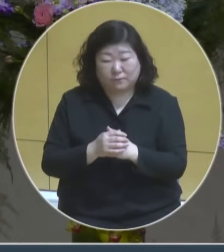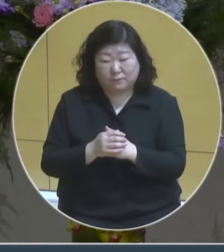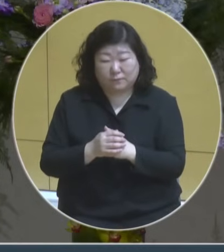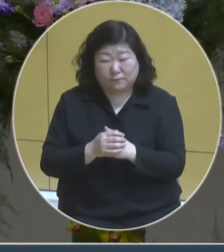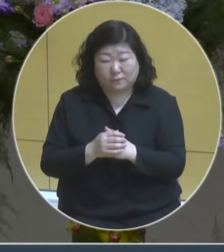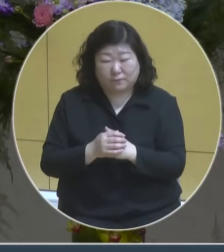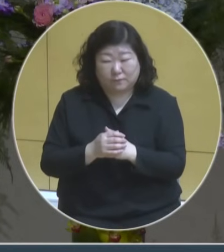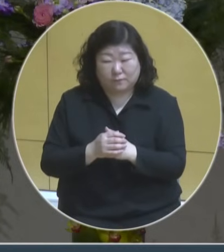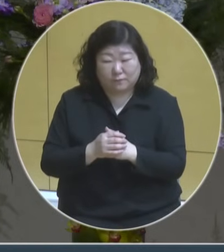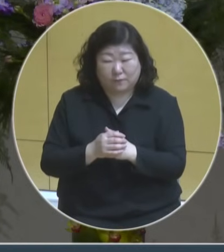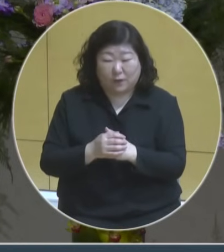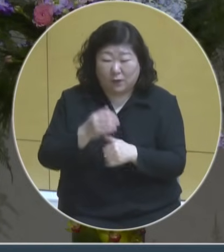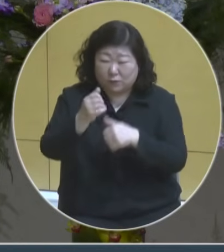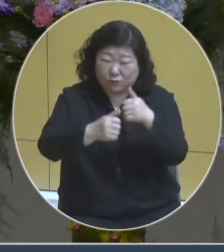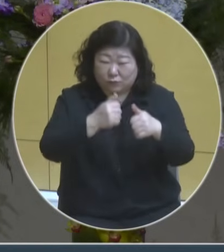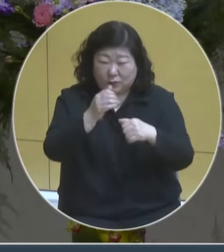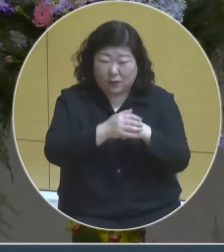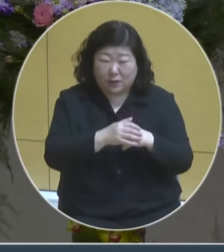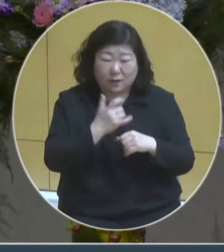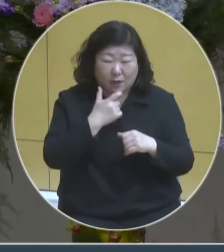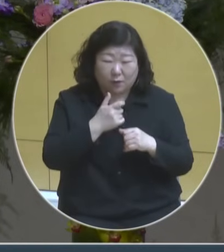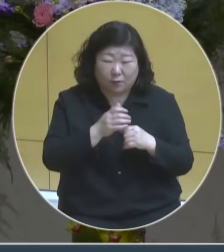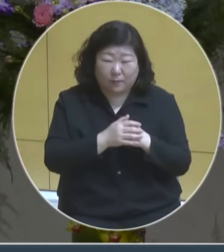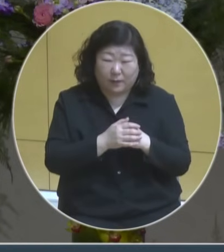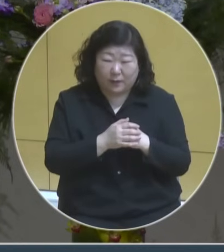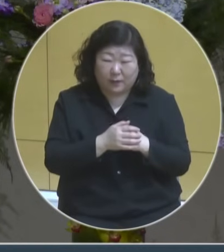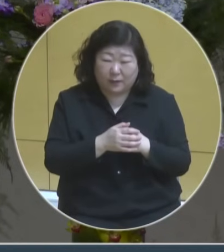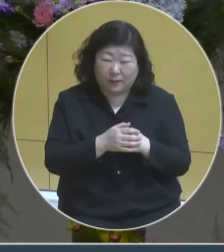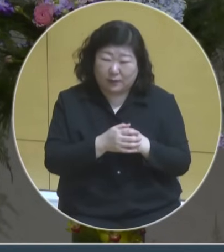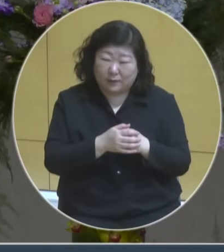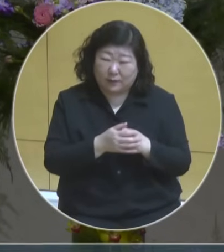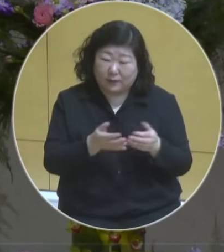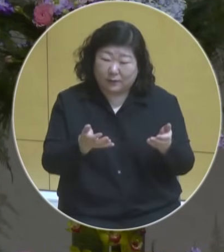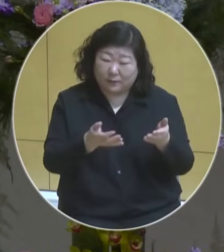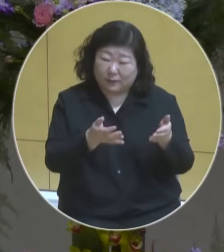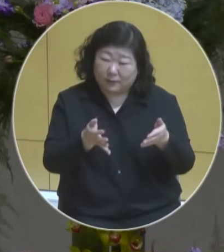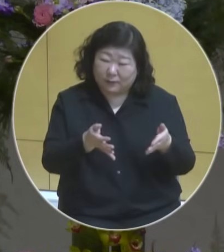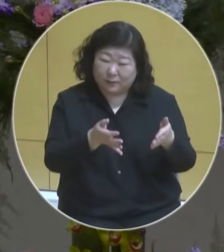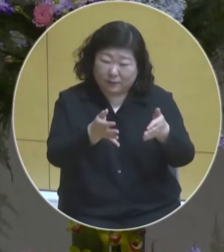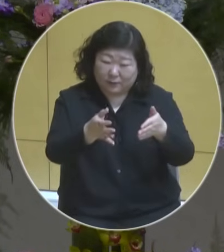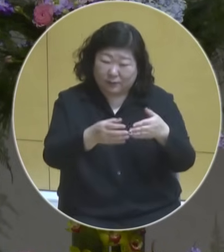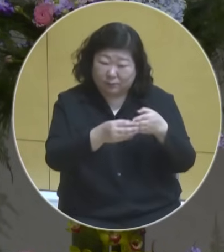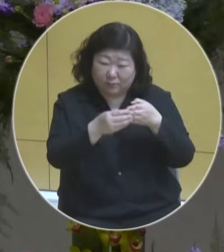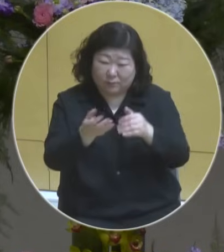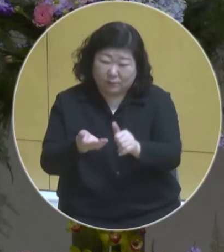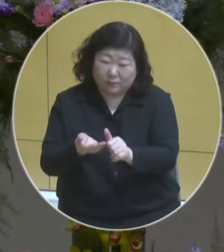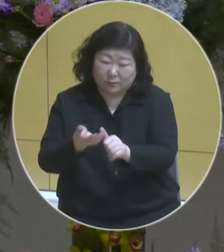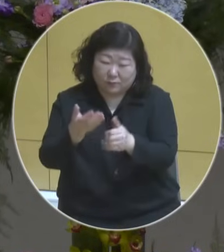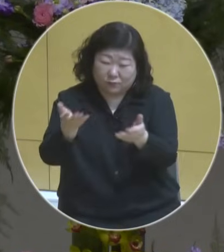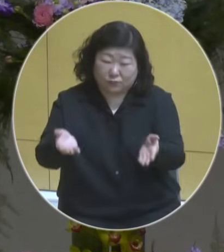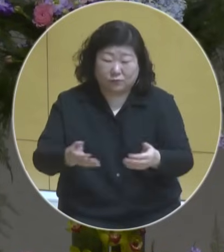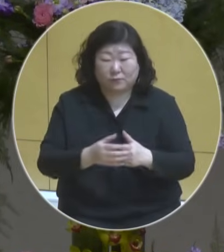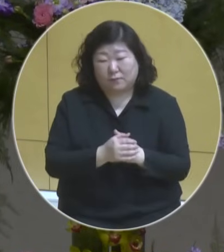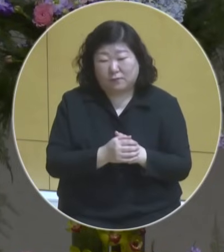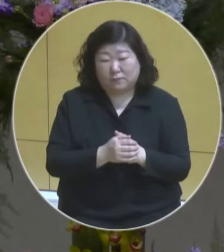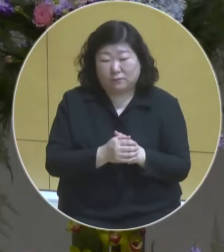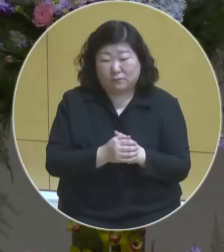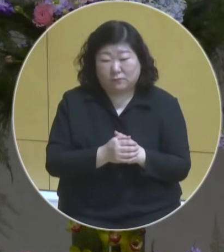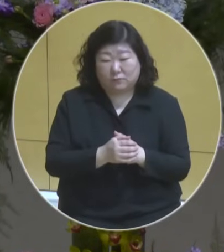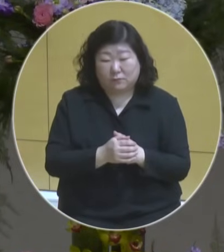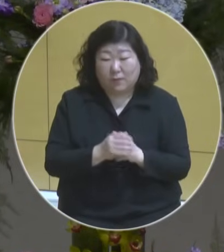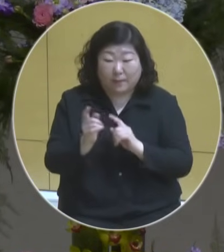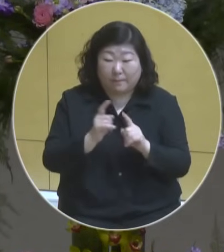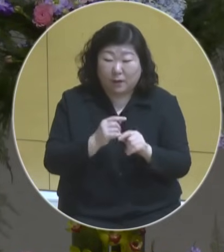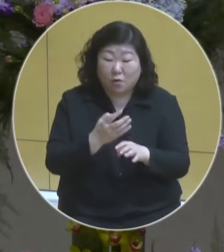기업으로 르리 여호와의 입의 말씀인지 아멘이 말씀이 뭡니까 여러분이 말씀은 언제 주어진 말씀입니까 이스라엘